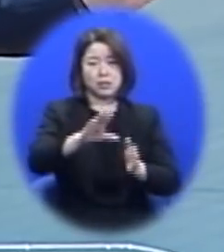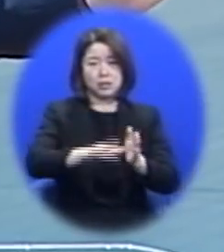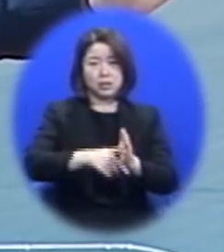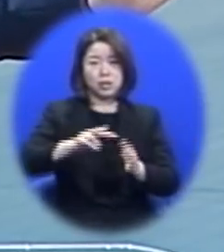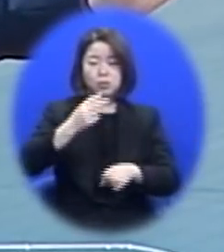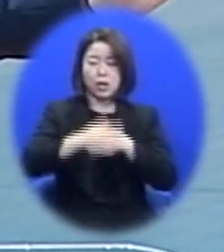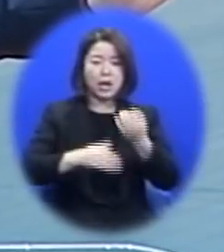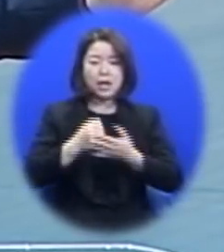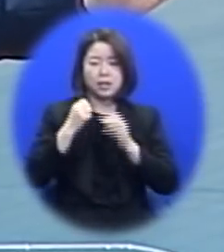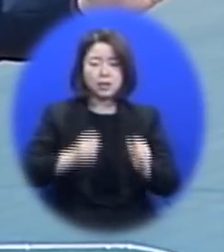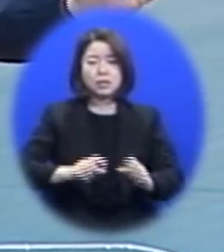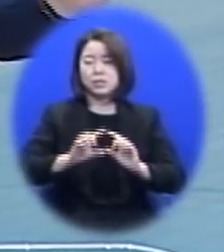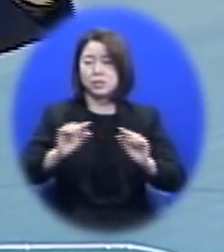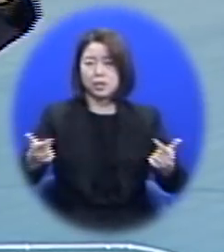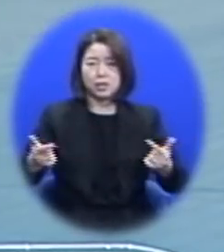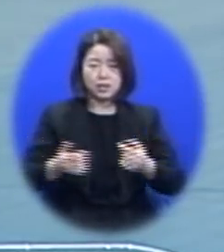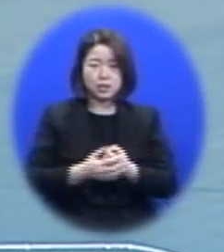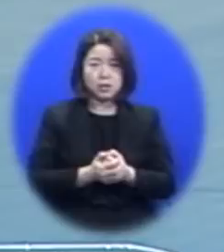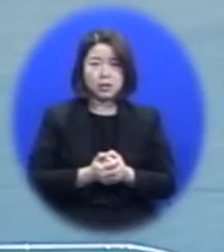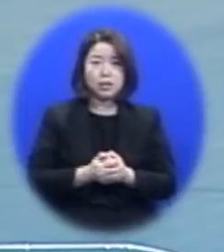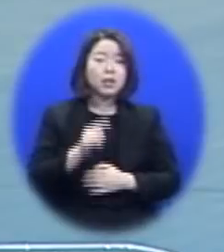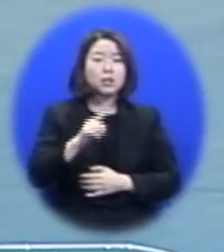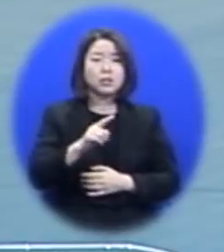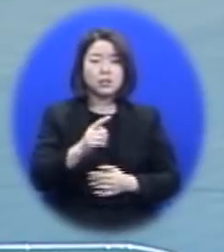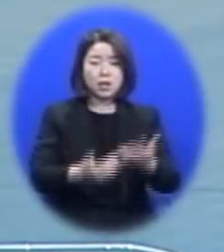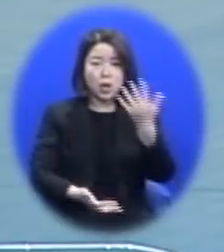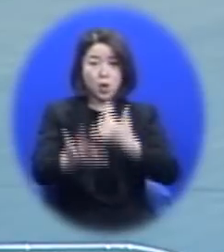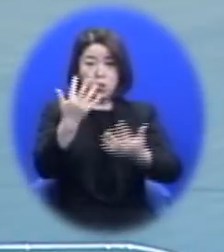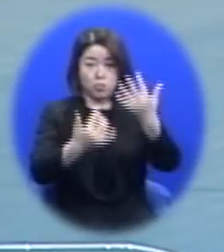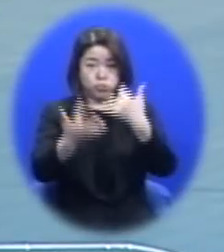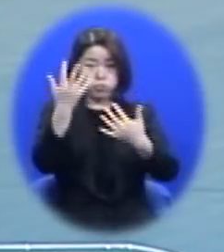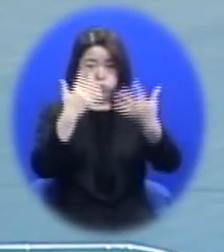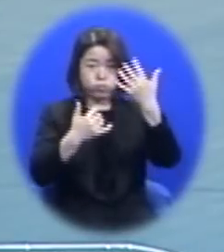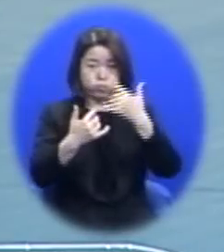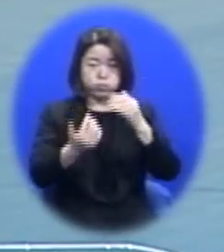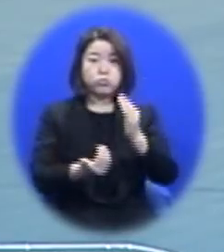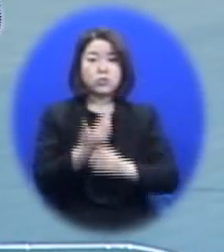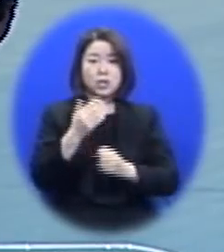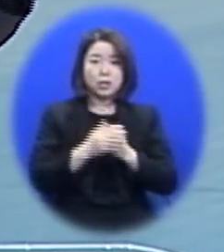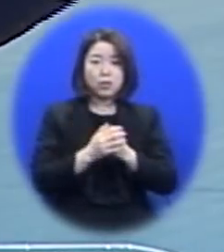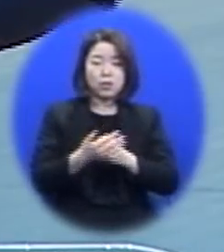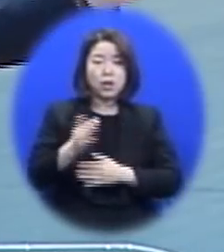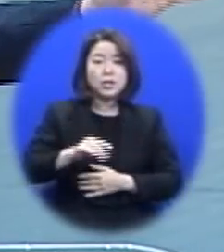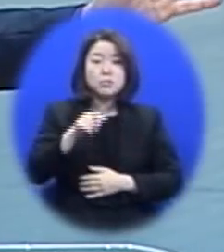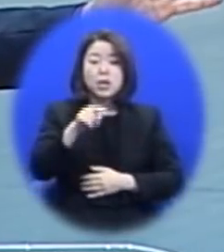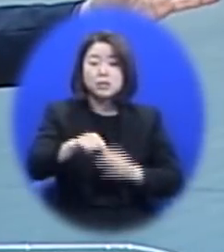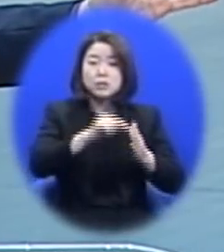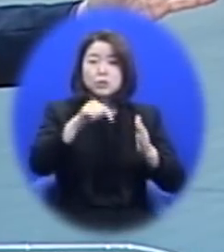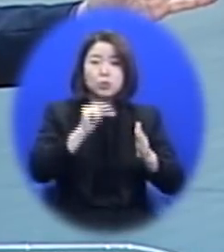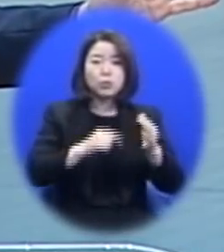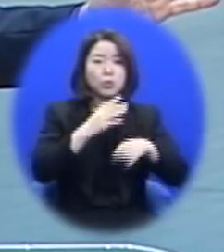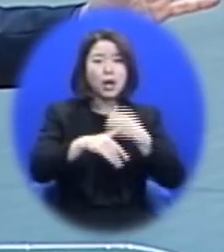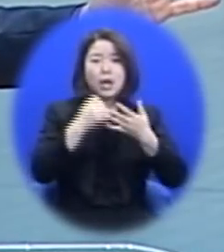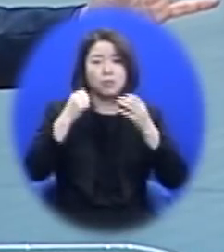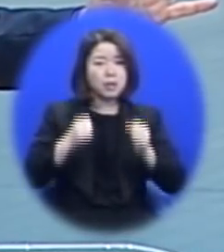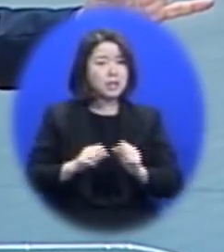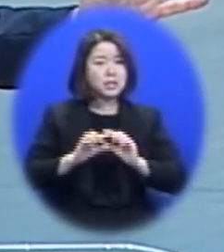하나님은 계시지 않았어요. 그때 불이 일어납니다. 그 불 속에서도 하나님은 계시지 않았어요.